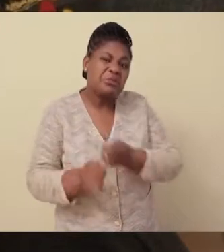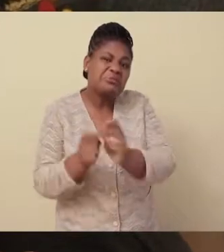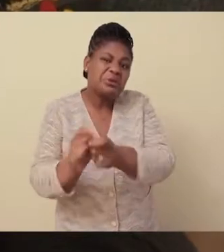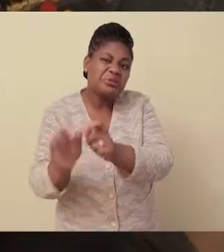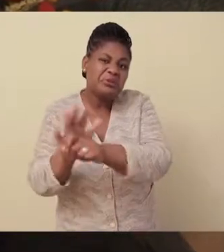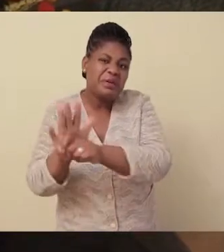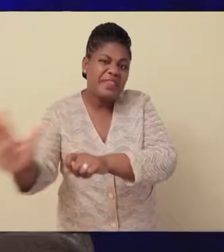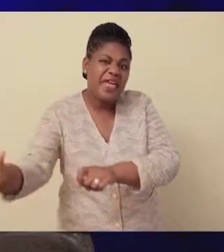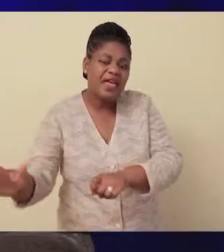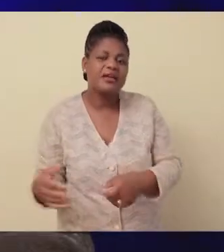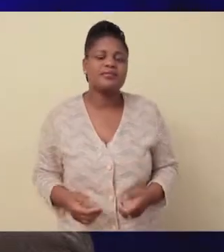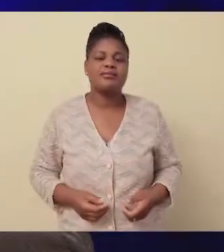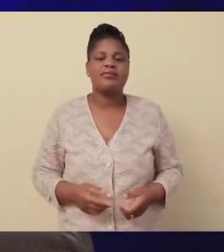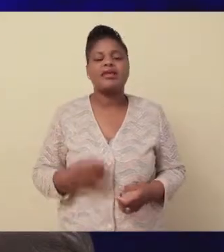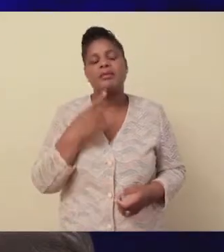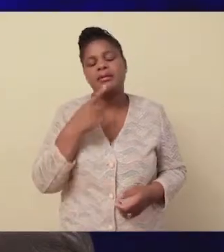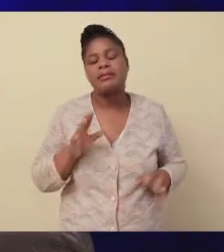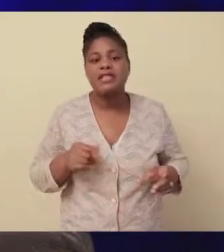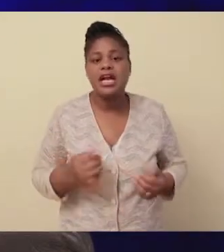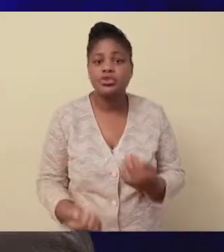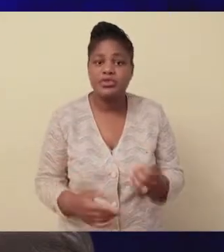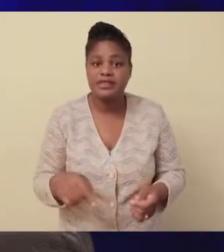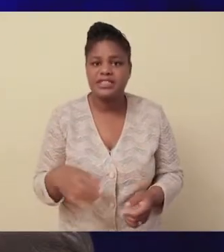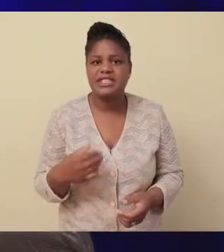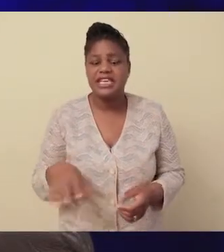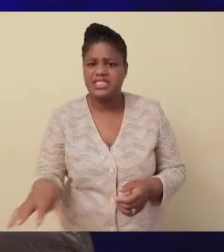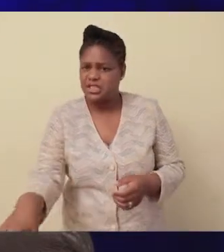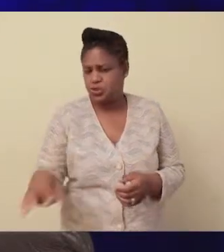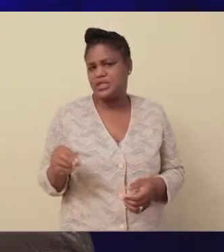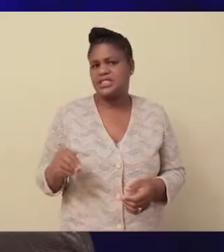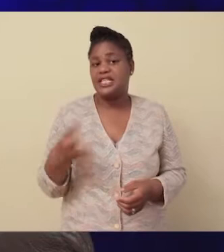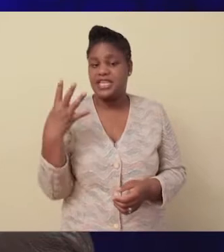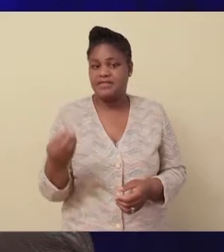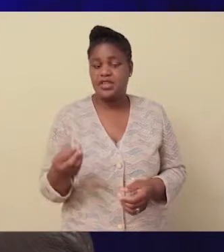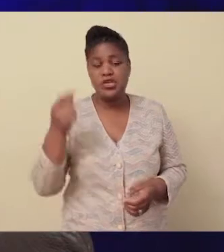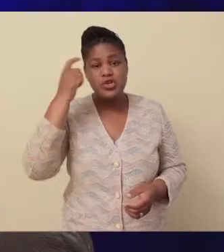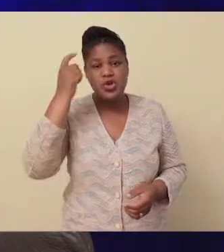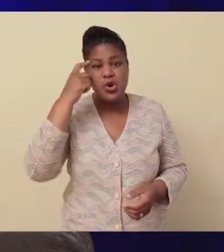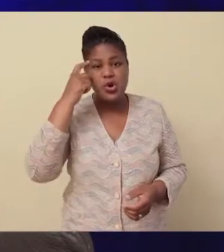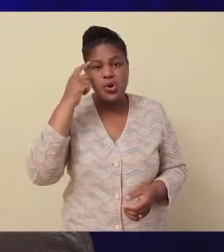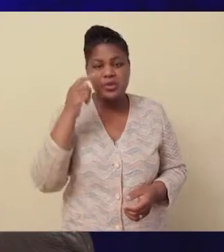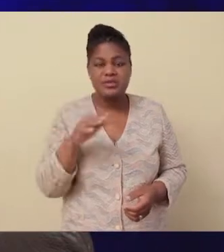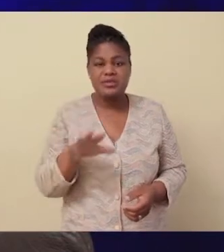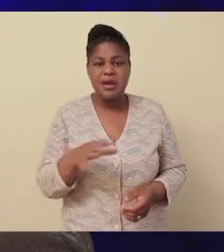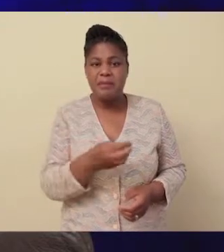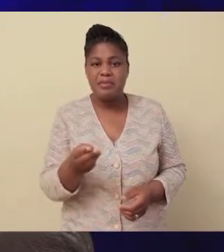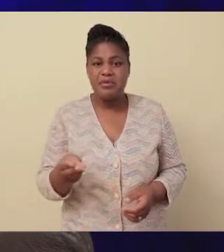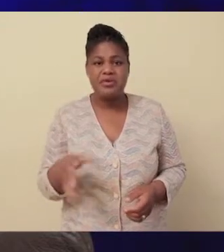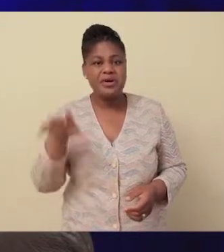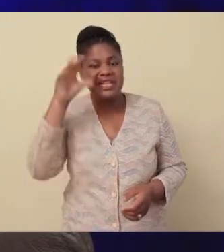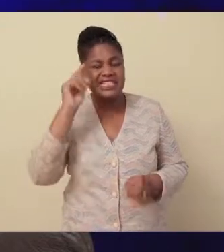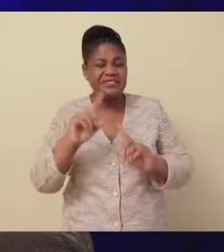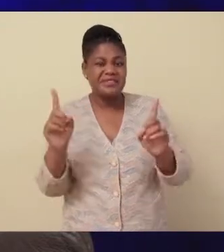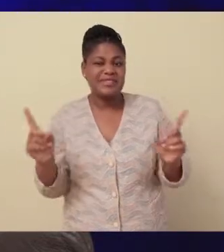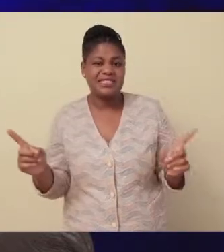ndanzwa zvamuri kutaura. Mai vari kuti vanova mazuva ano vari kuzvitora sesarudzo. Handi munoziva kuti mazuva ano kunodzidzwa zvakawanda